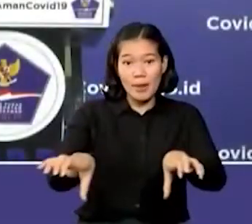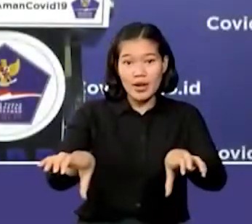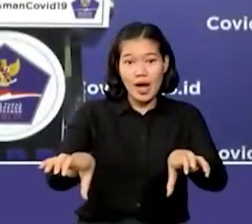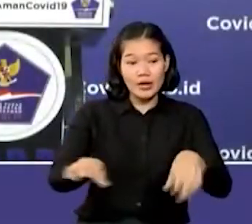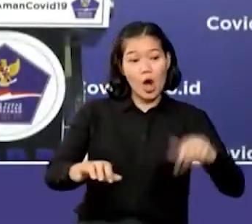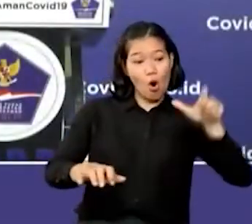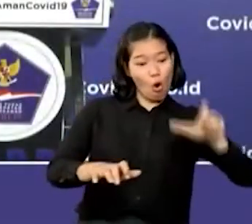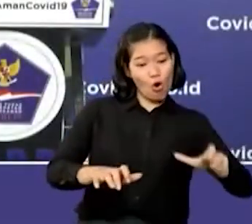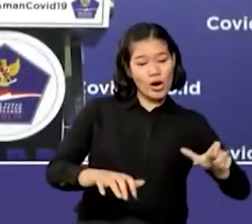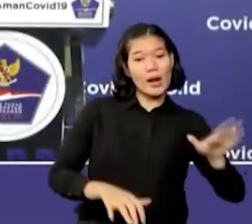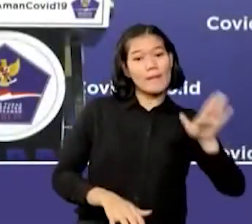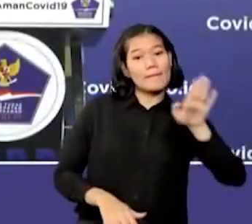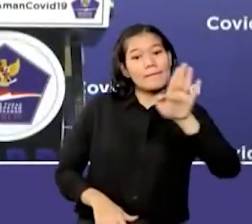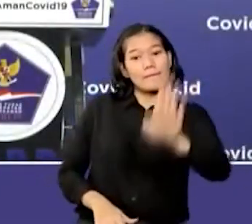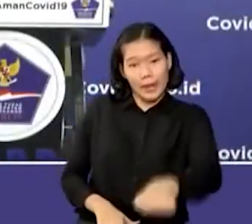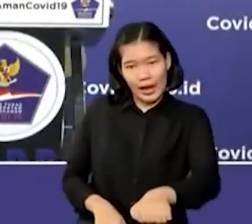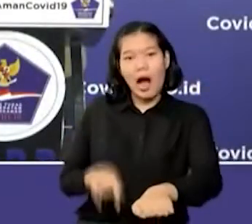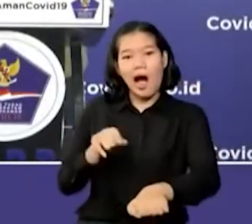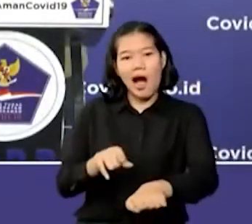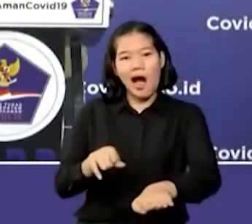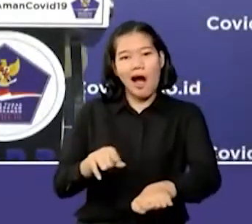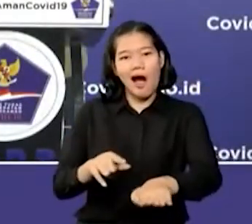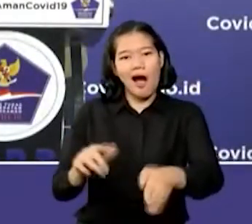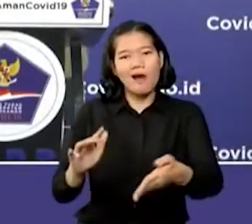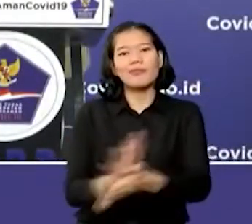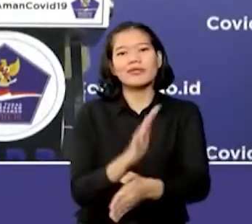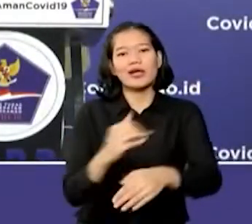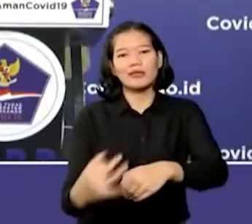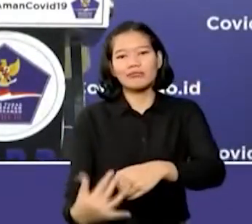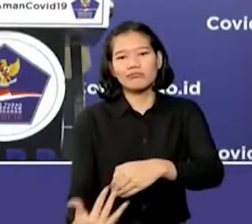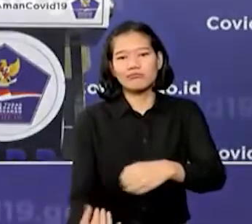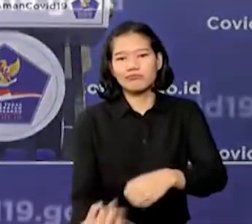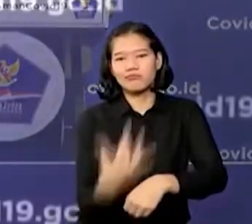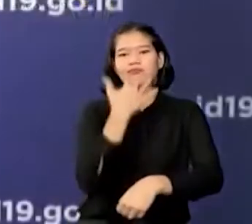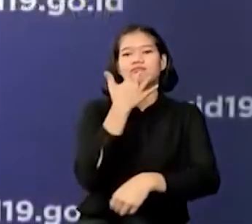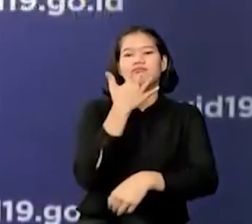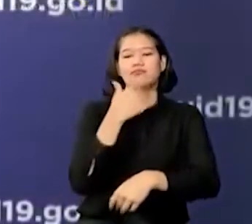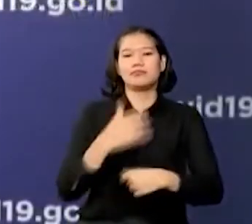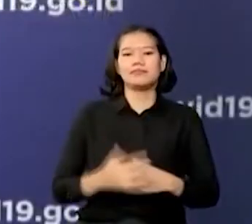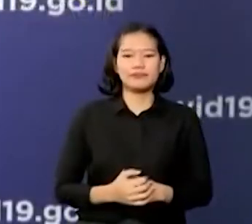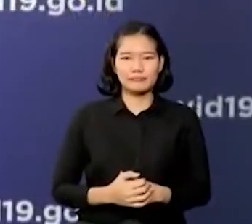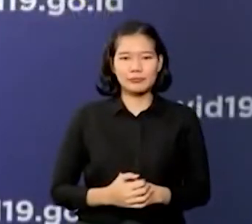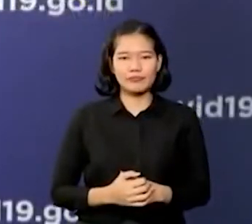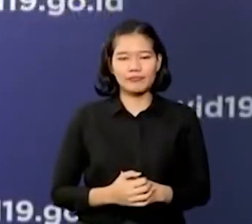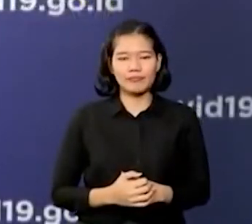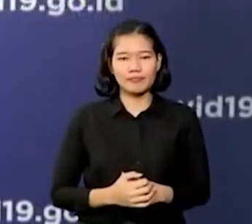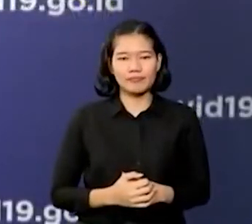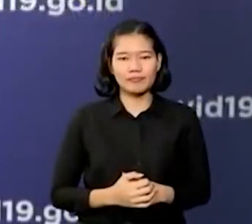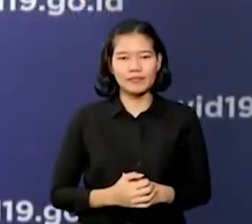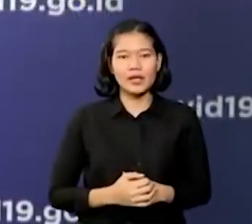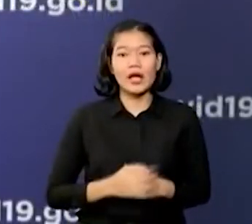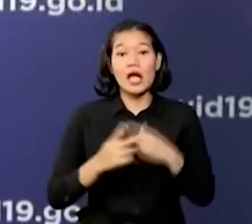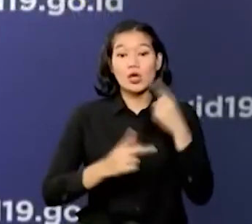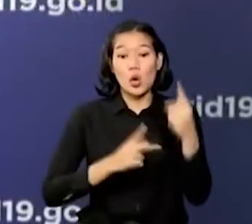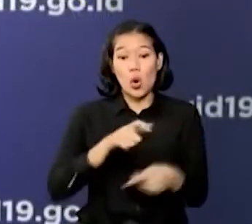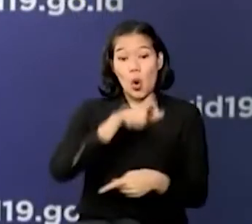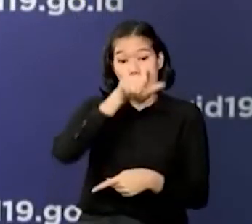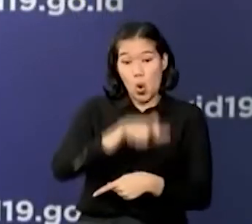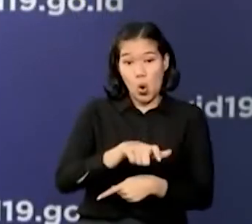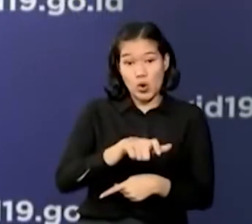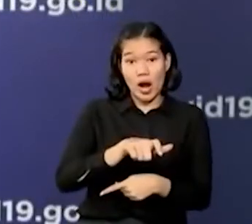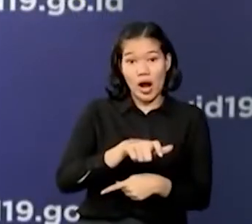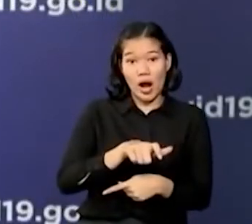sekitar orang tersebut, maka besar kemungkinannya dapat menjadi sumber penularan bagi orang lain. Terutama apabila orang